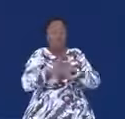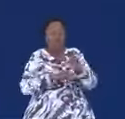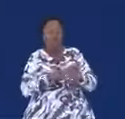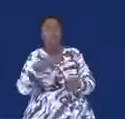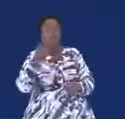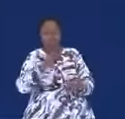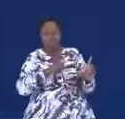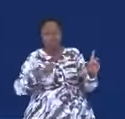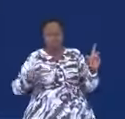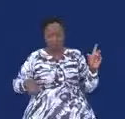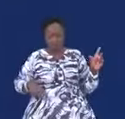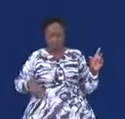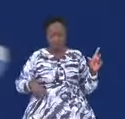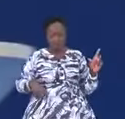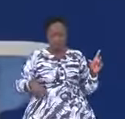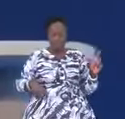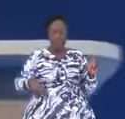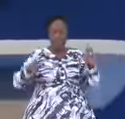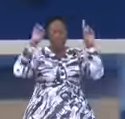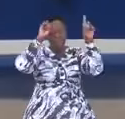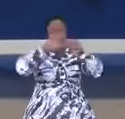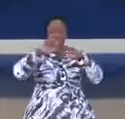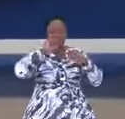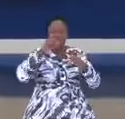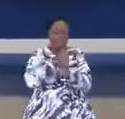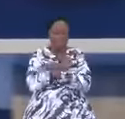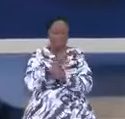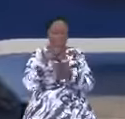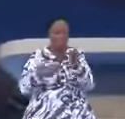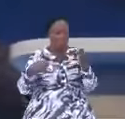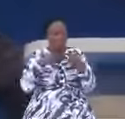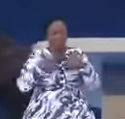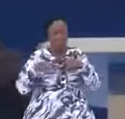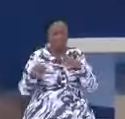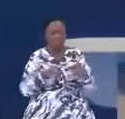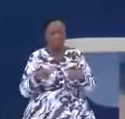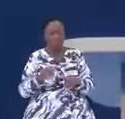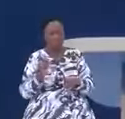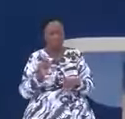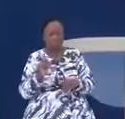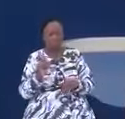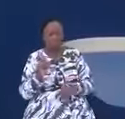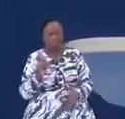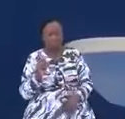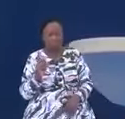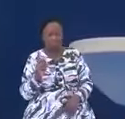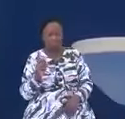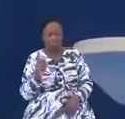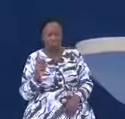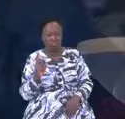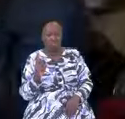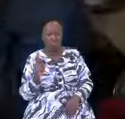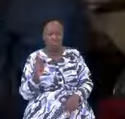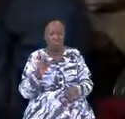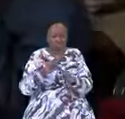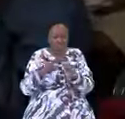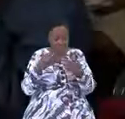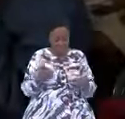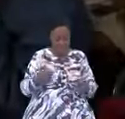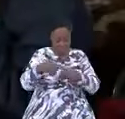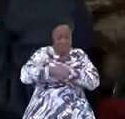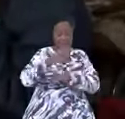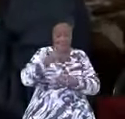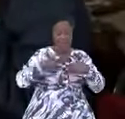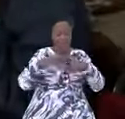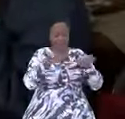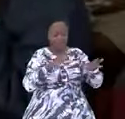il n'aime pas ce que nous l'avons fait mais nous m aidez le sait nos sermeter c'est le thème